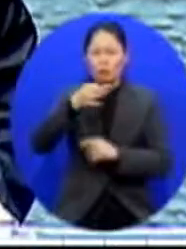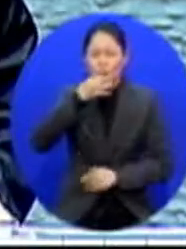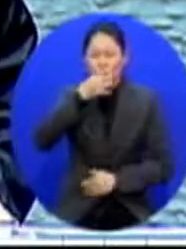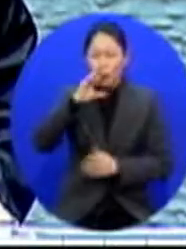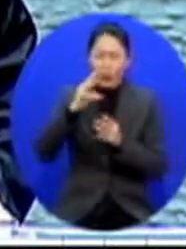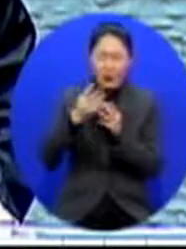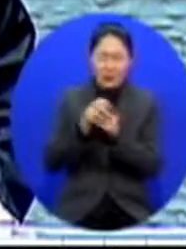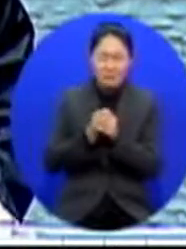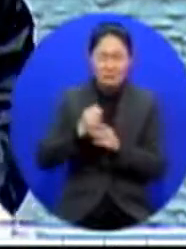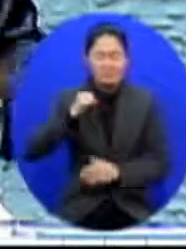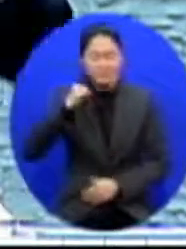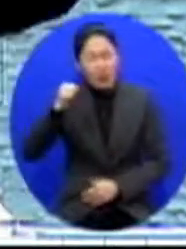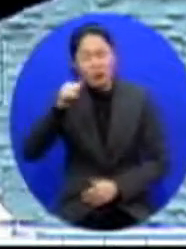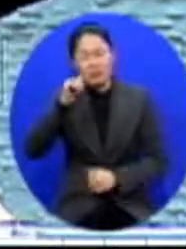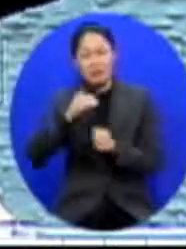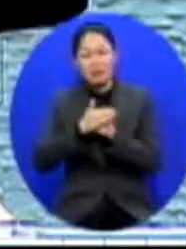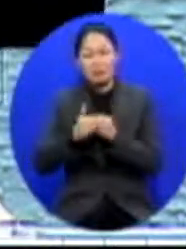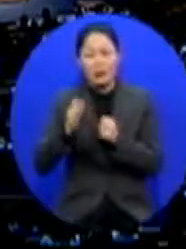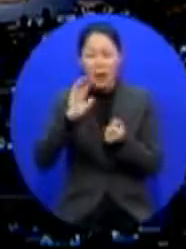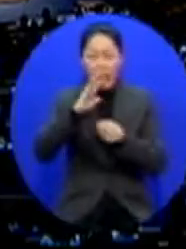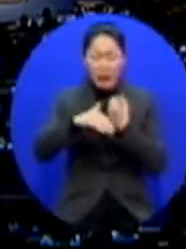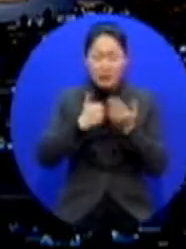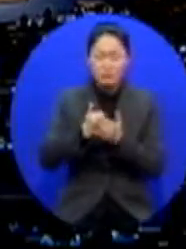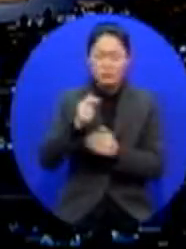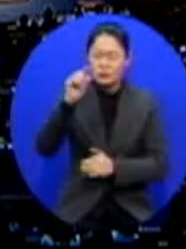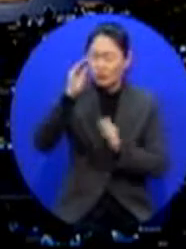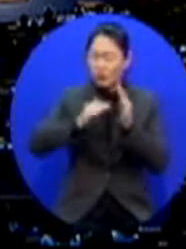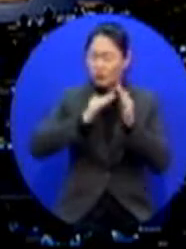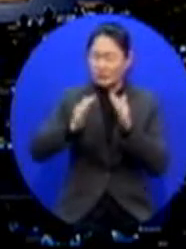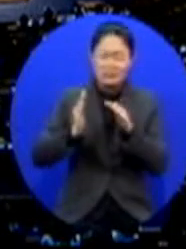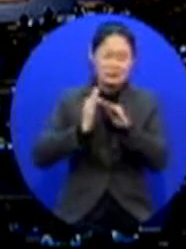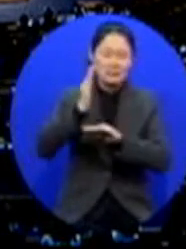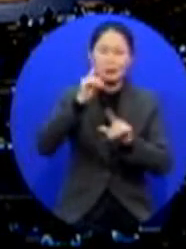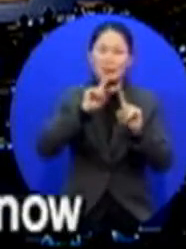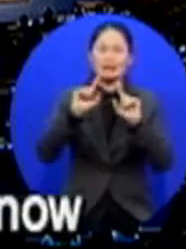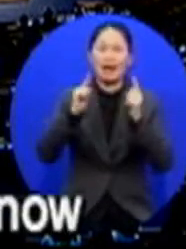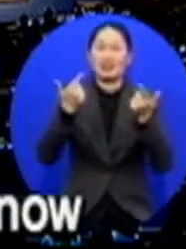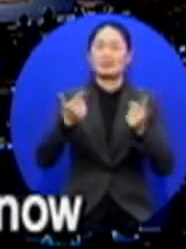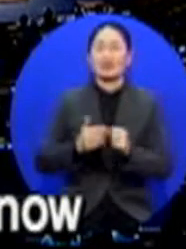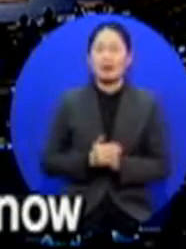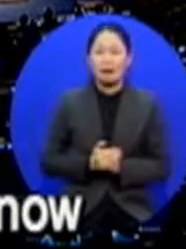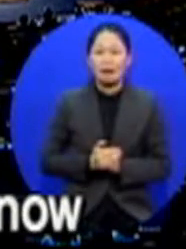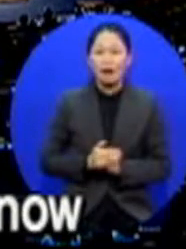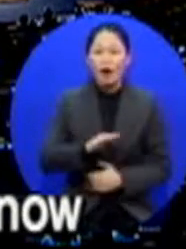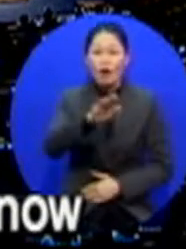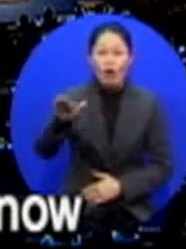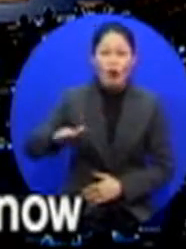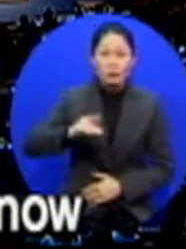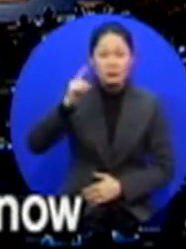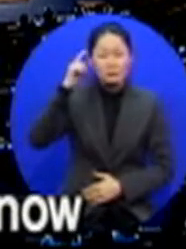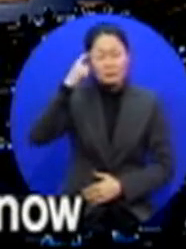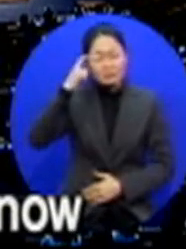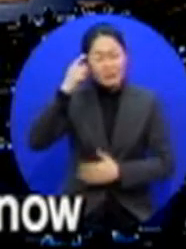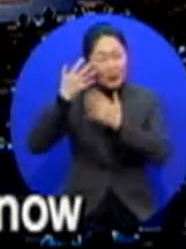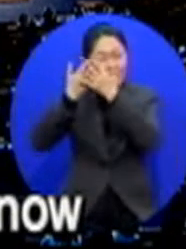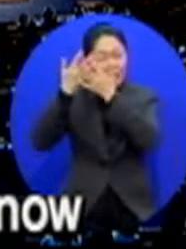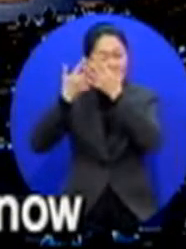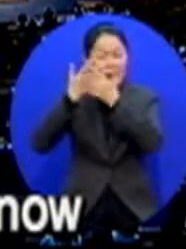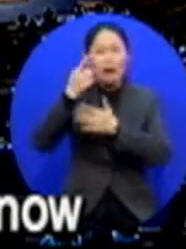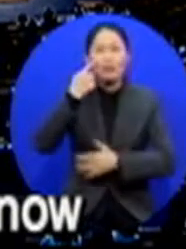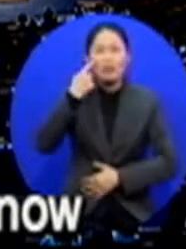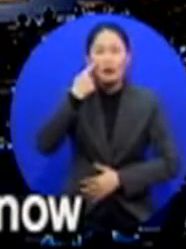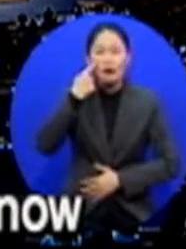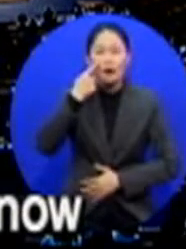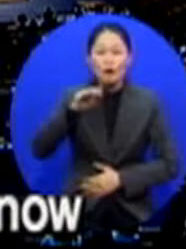있었기 때문이죠 하나님은 절대로 지나친 말씀하시지 않았습니다 여러분 한번 상상해 보세요 지금 우리